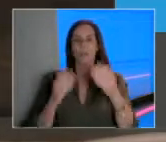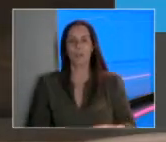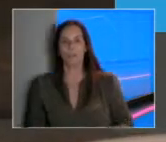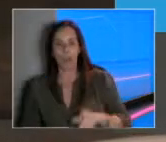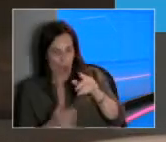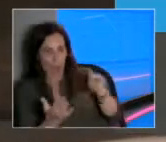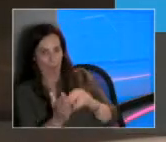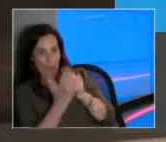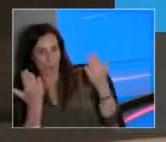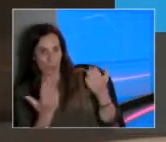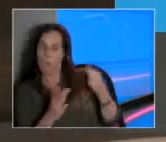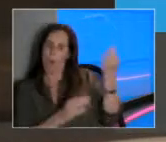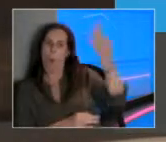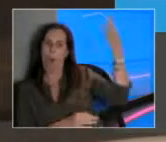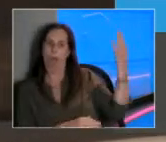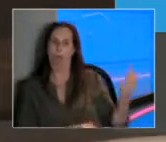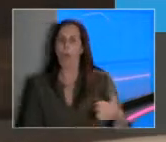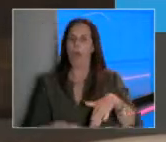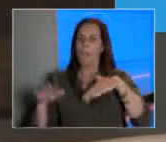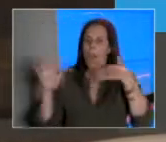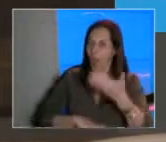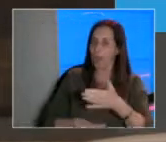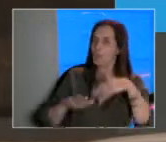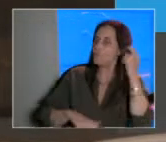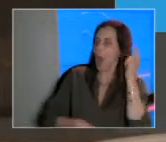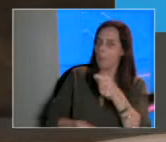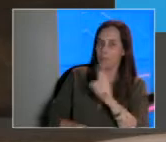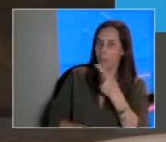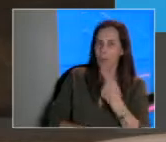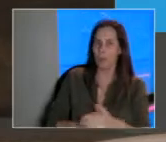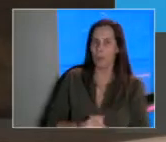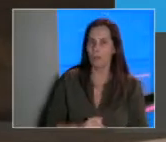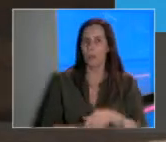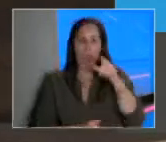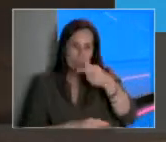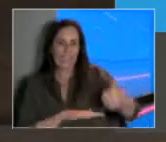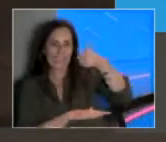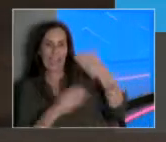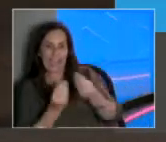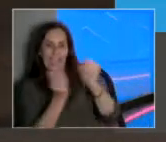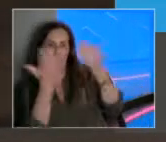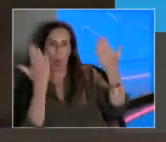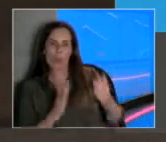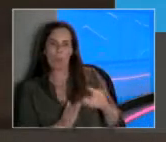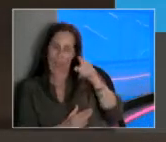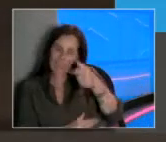כן. דרך אגב, שמעתי בעצם מי אמר. שר לענייני עיתונים. שנייה, לא.